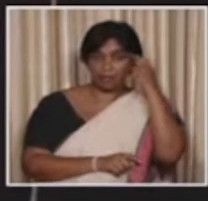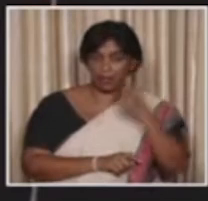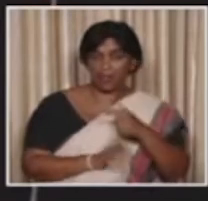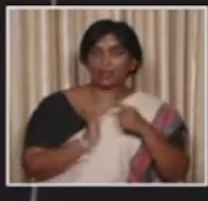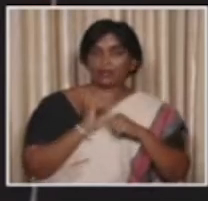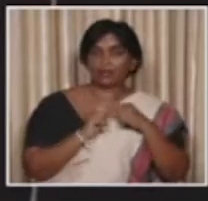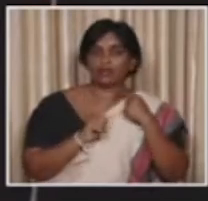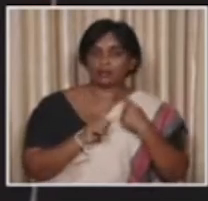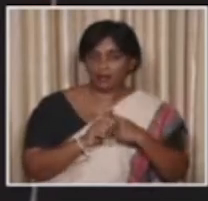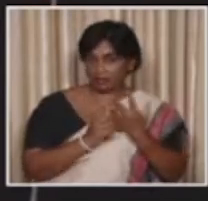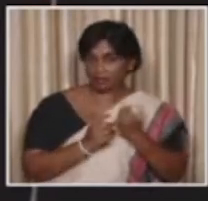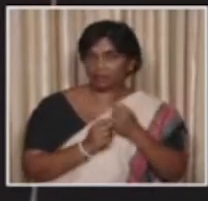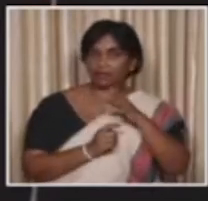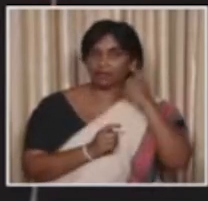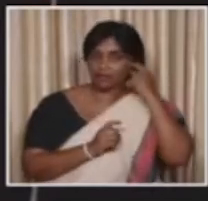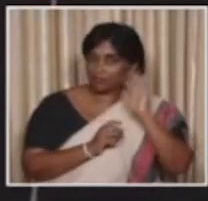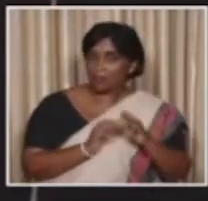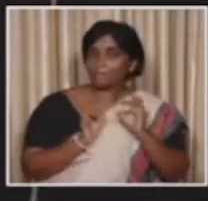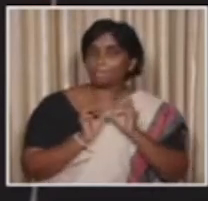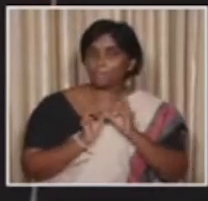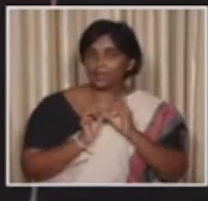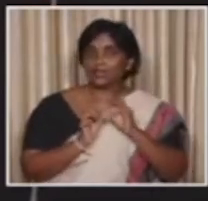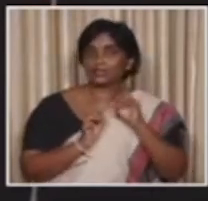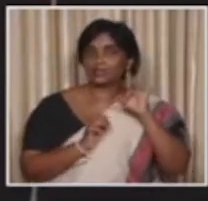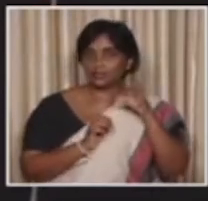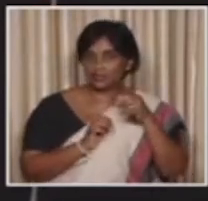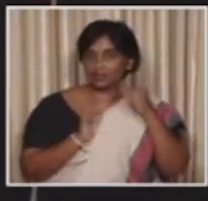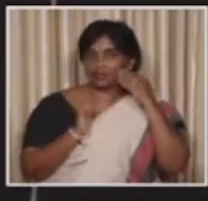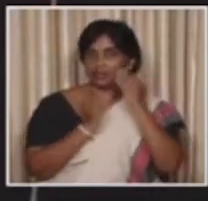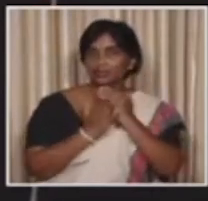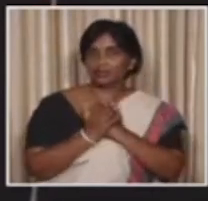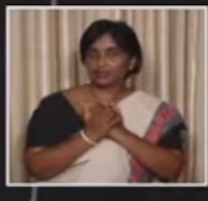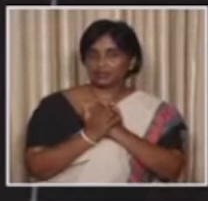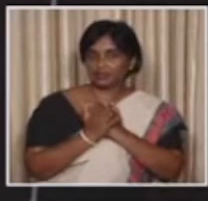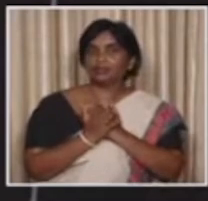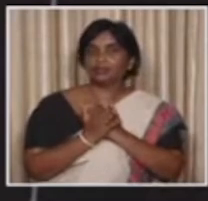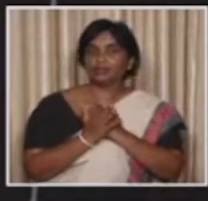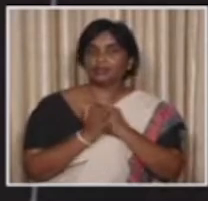ටැක්ස් කරනවා. ඔබතුමා ඒකෙන් බලාපොරොත්තු වෙන බිලියන 100ක්. ඊළඟ ඔබතුමා බලාපොරොත්තු වෙන වැට් එක